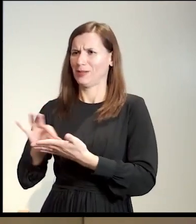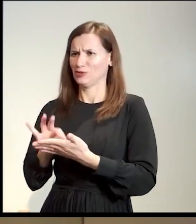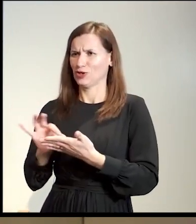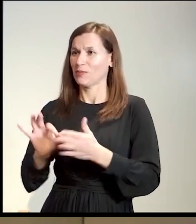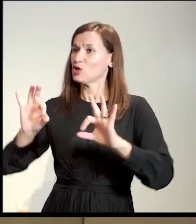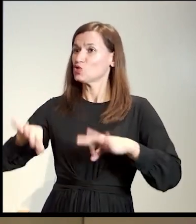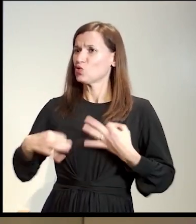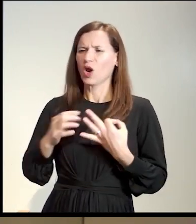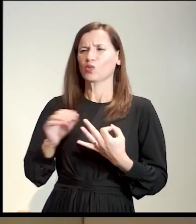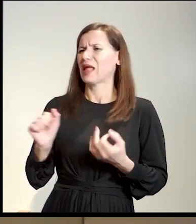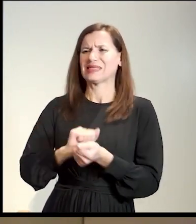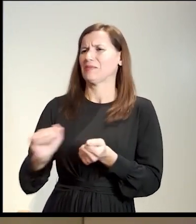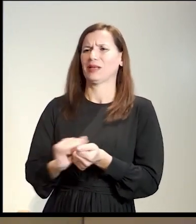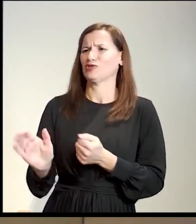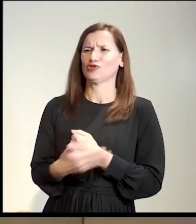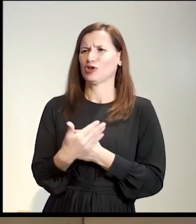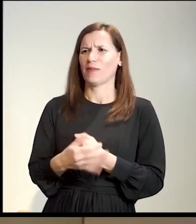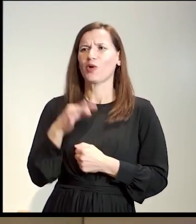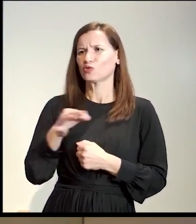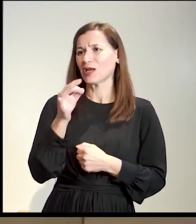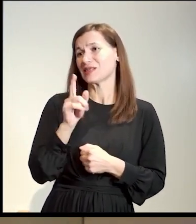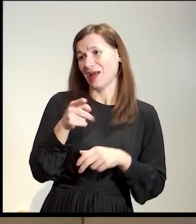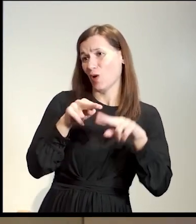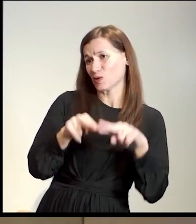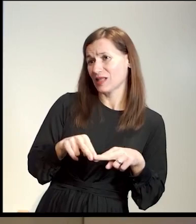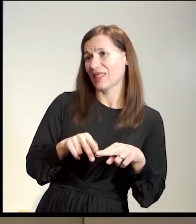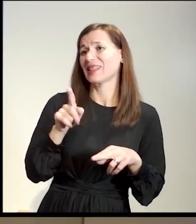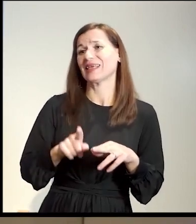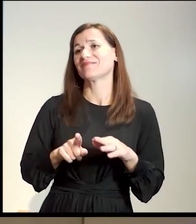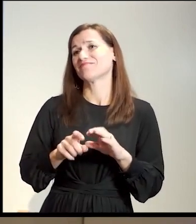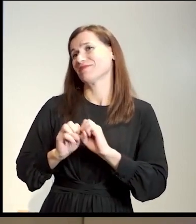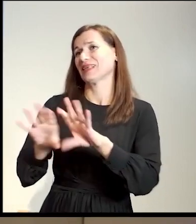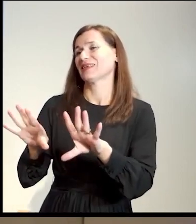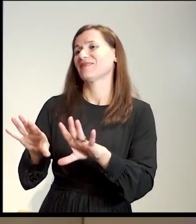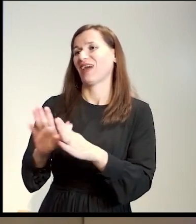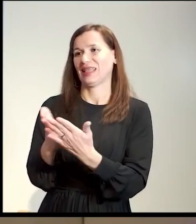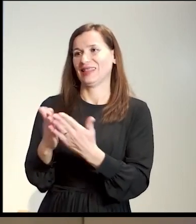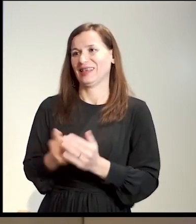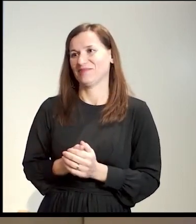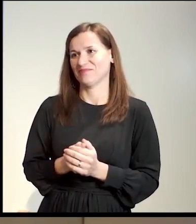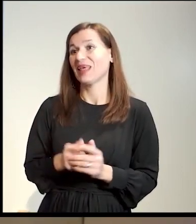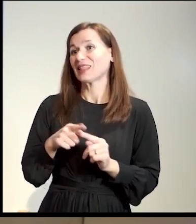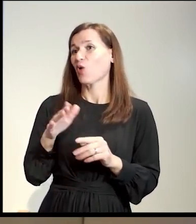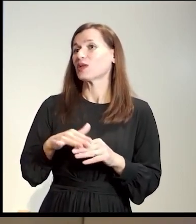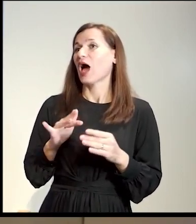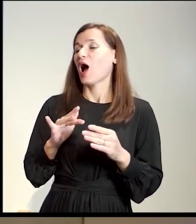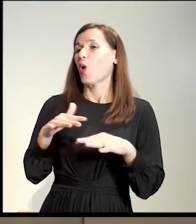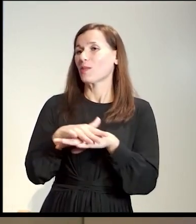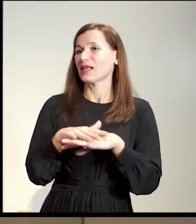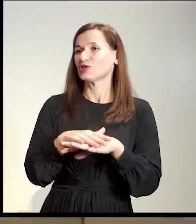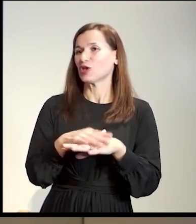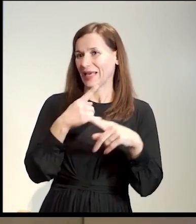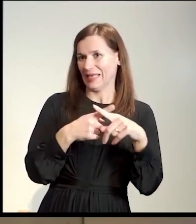vse zbrišem, včasih kaj ostane in izide v knjigi. Tako se je na omrežju X, nekdaj